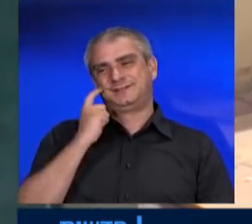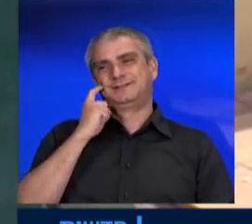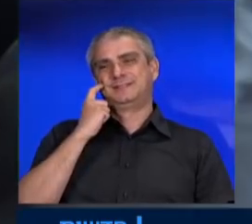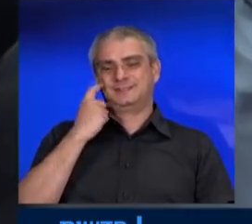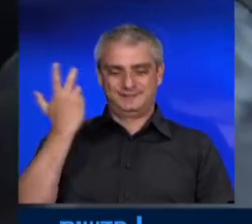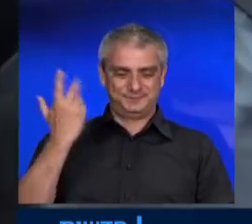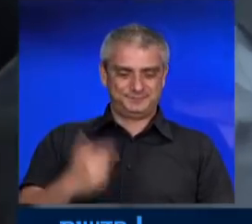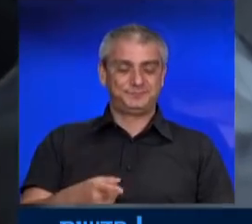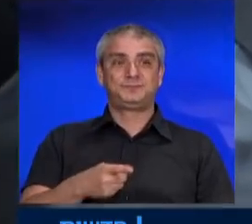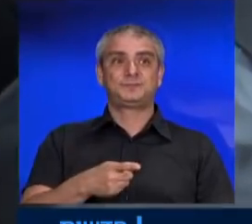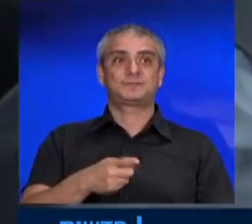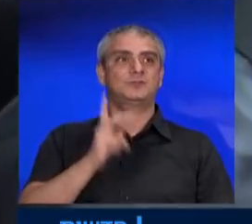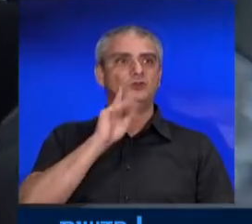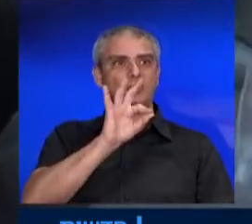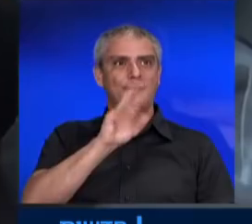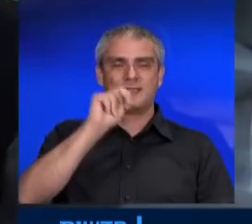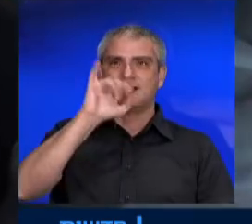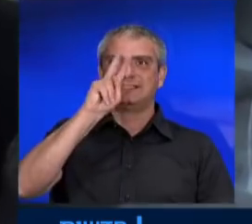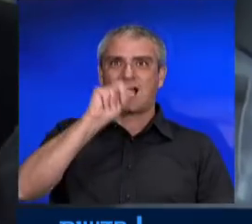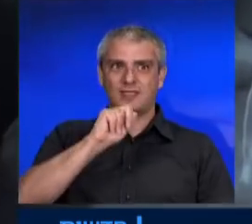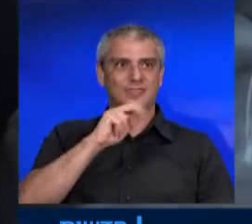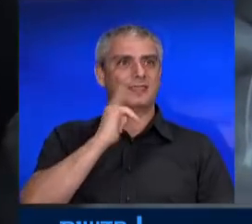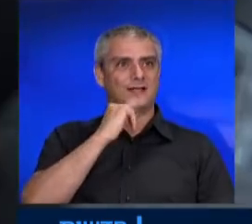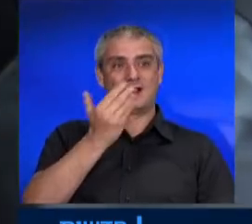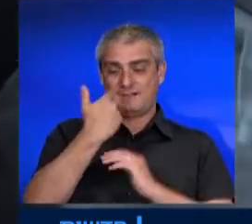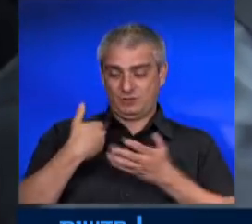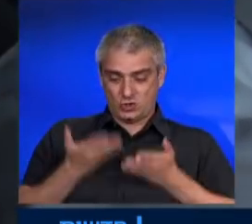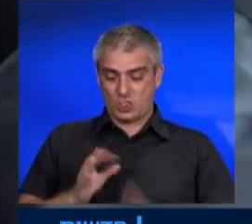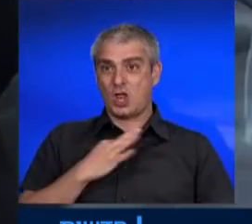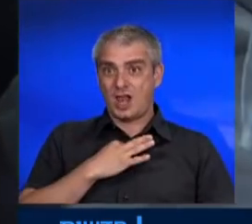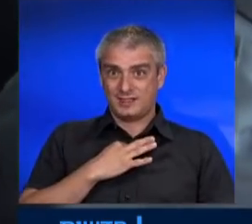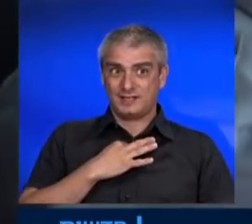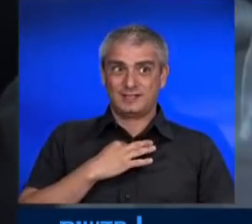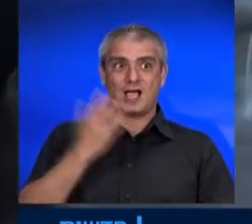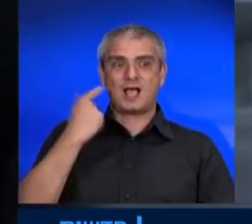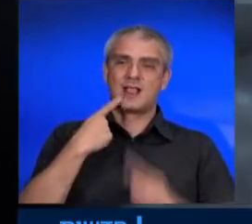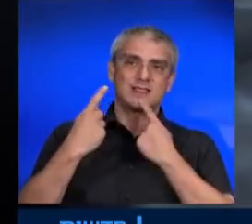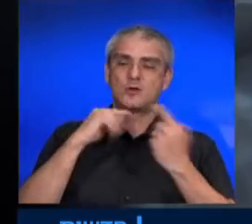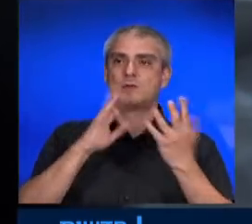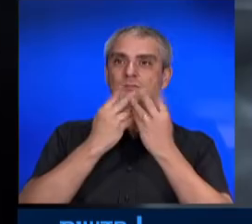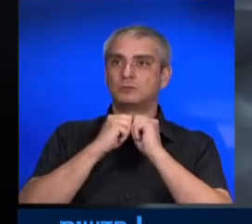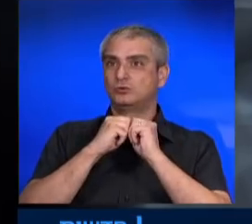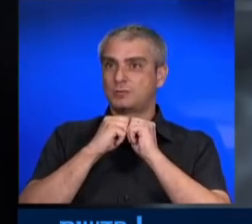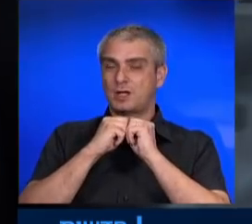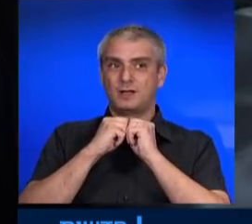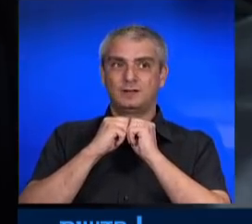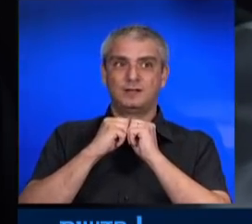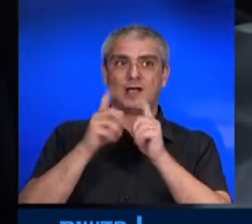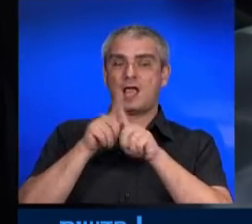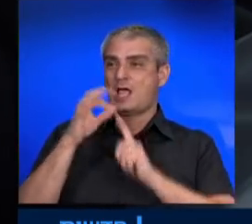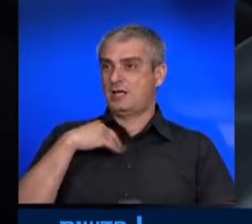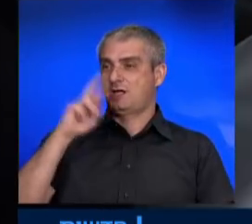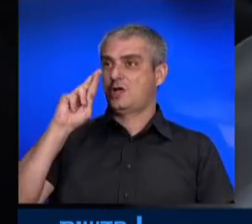לדבר. השם האמצעי שלך זה ניצן, נכון? כן, לפני שנולדתי היה דיון משפחתי. אחי